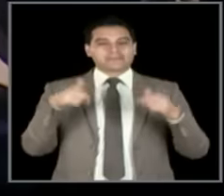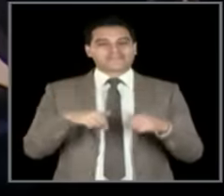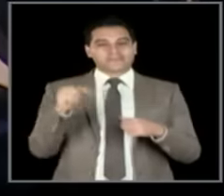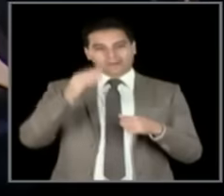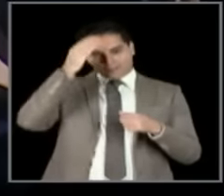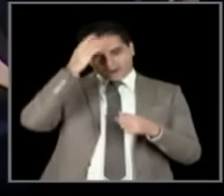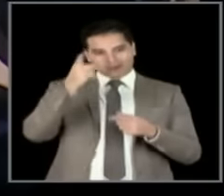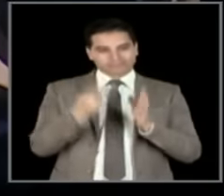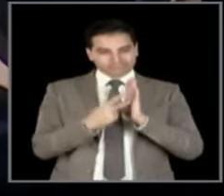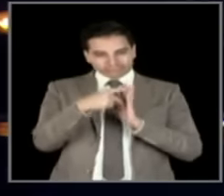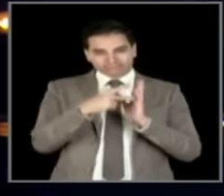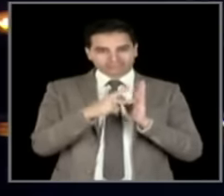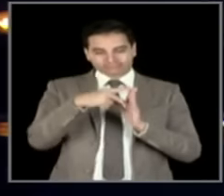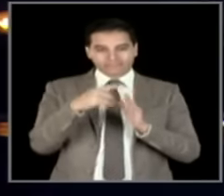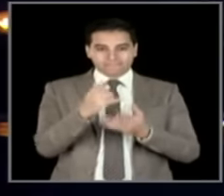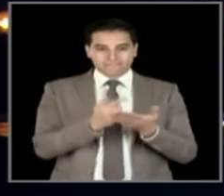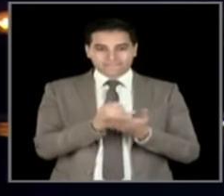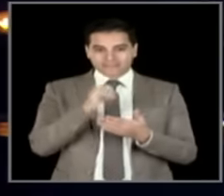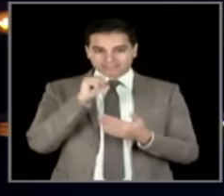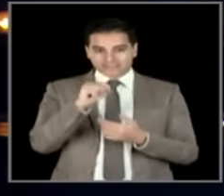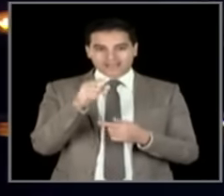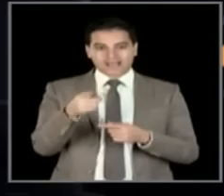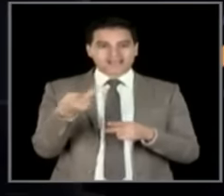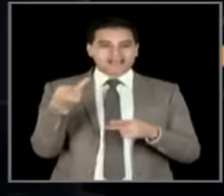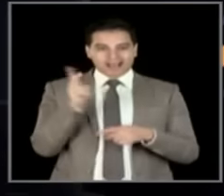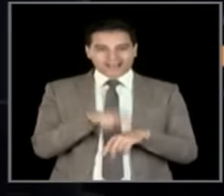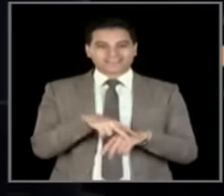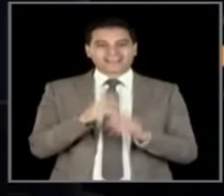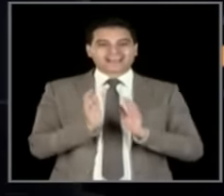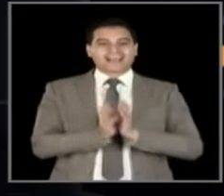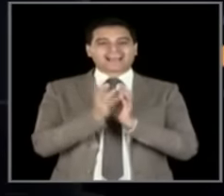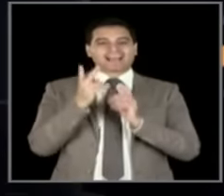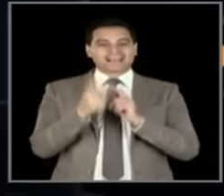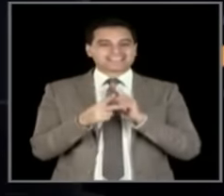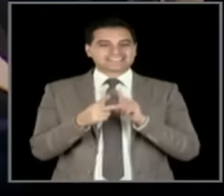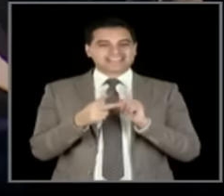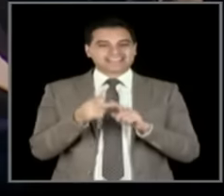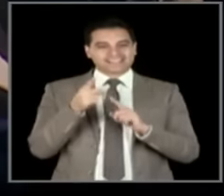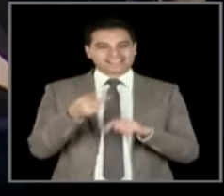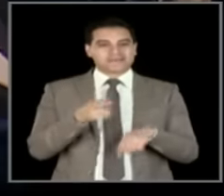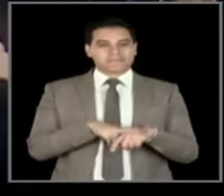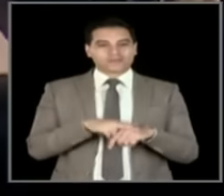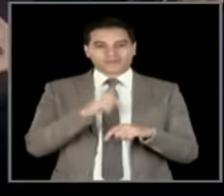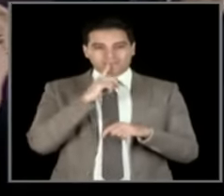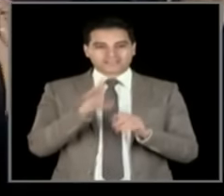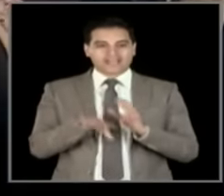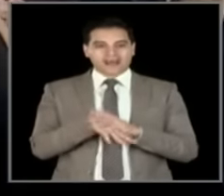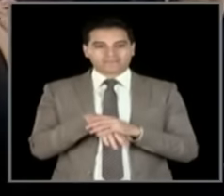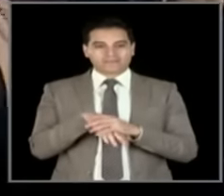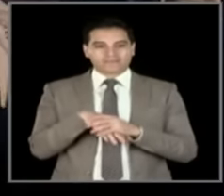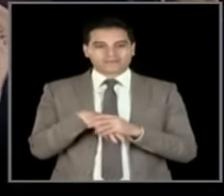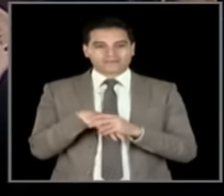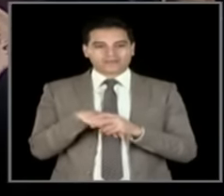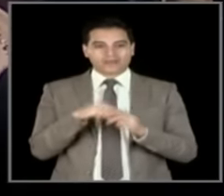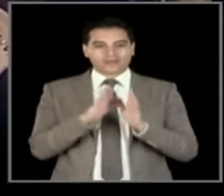العباقرة عندكم في المدرسة برضو كاسين كاسين فعلا بس